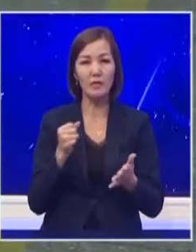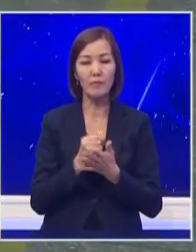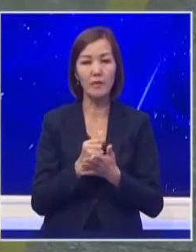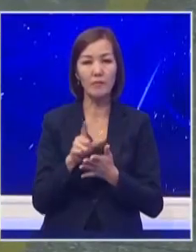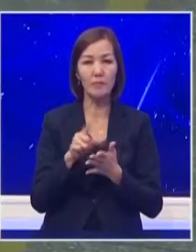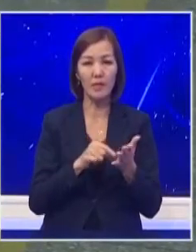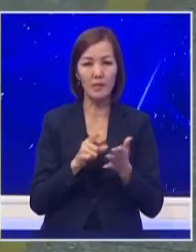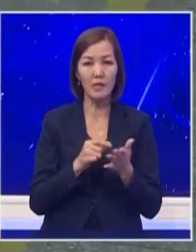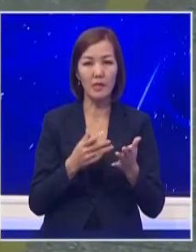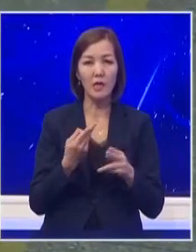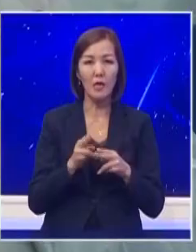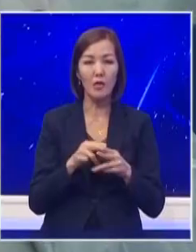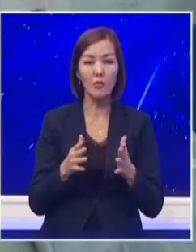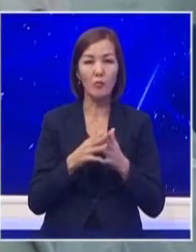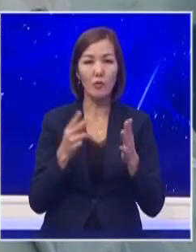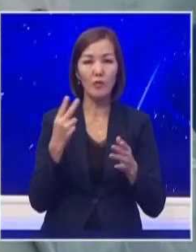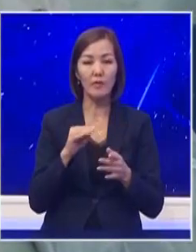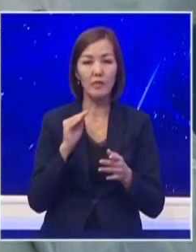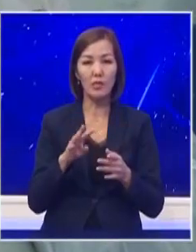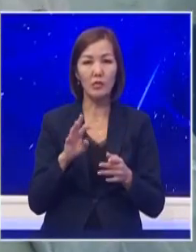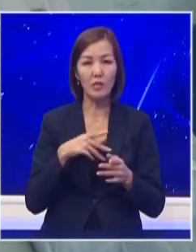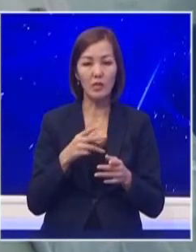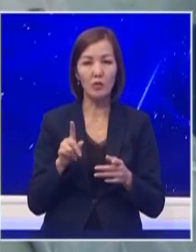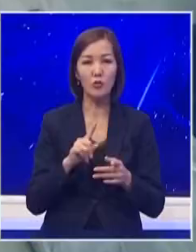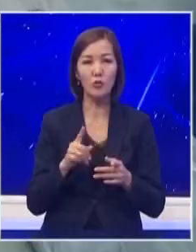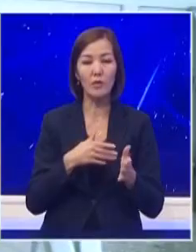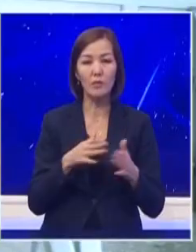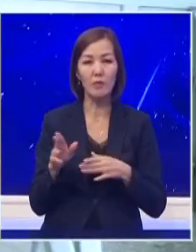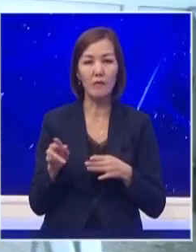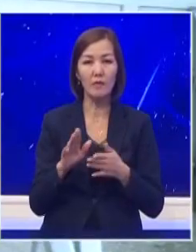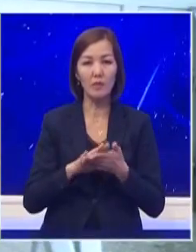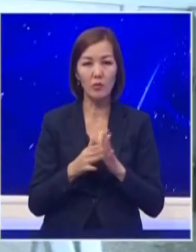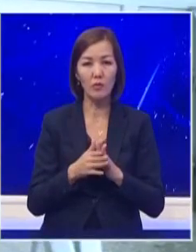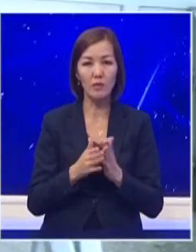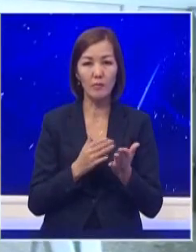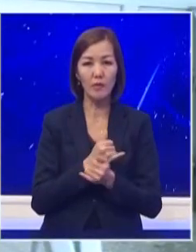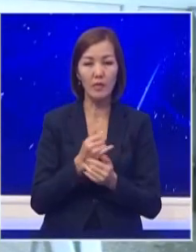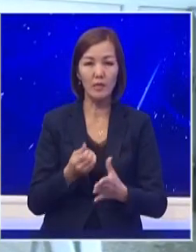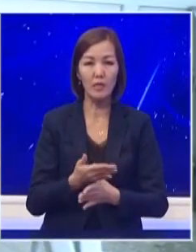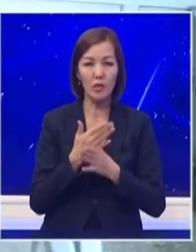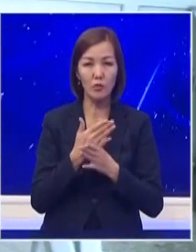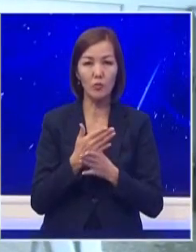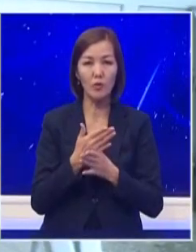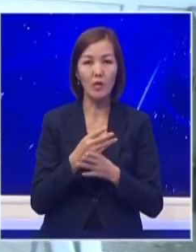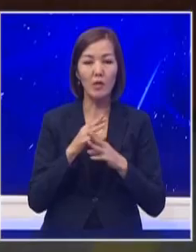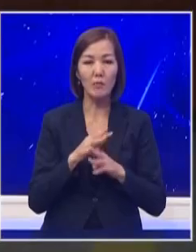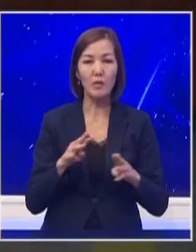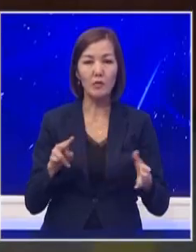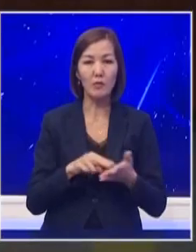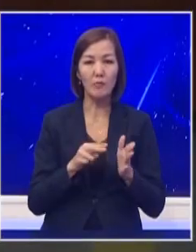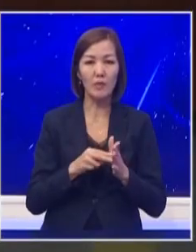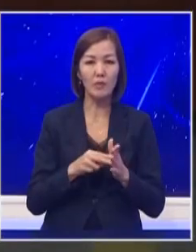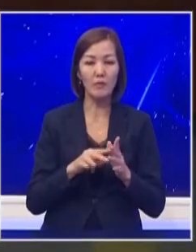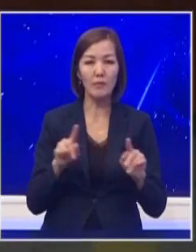базовой пенсии размер которой Чуть более 20 тысяч Чтобы исправить ситуацию показать поддержку женщинам Министерством